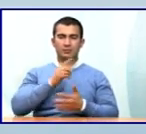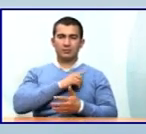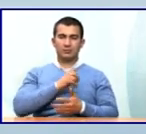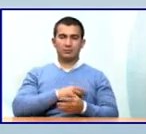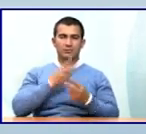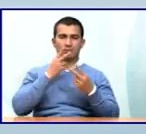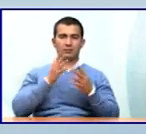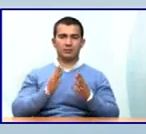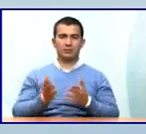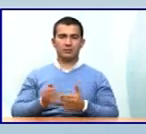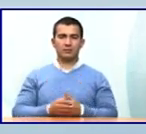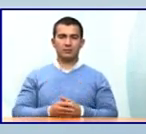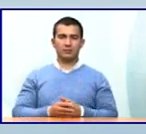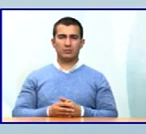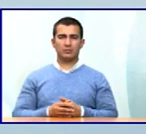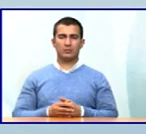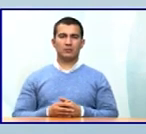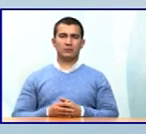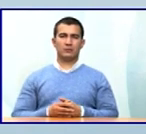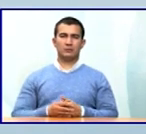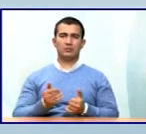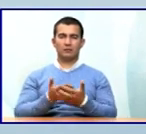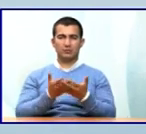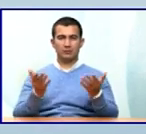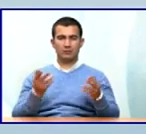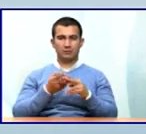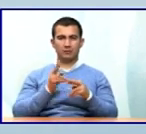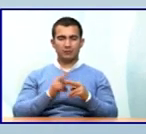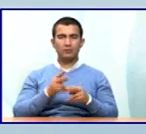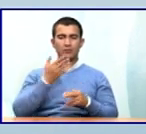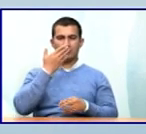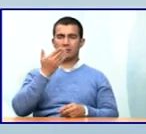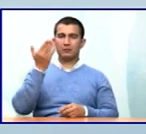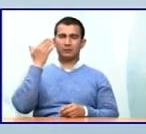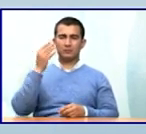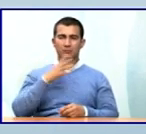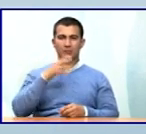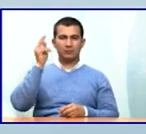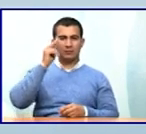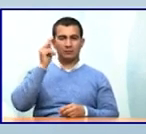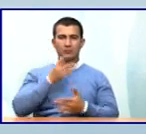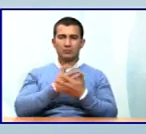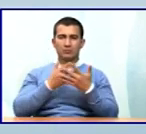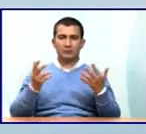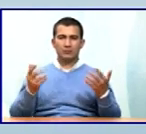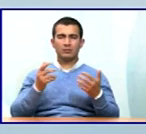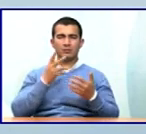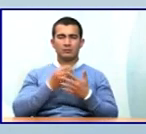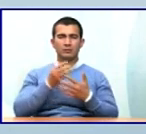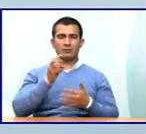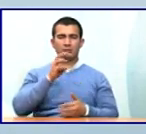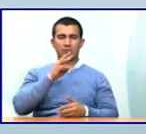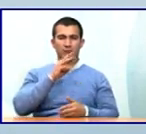deyiladi. Biz bu yerdan siz bilan oldingi darslarimizda gaplashgan magnet